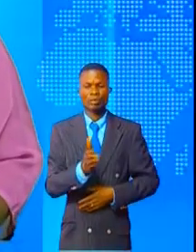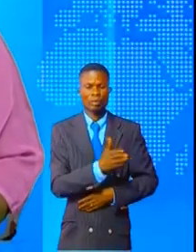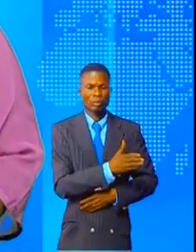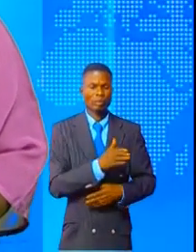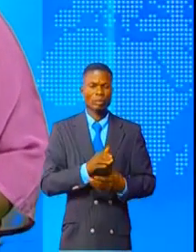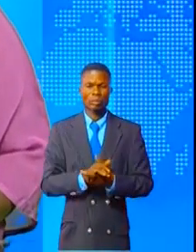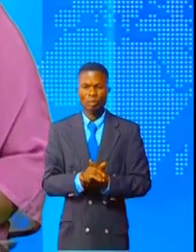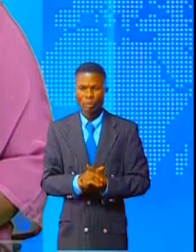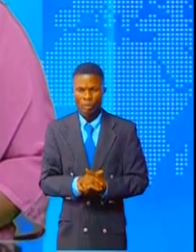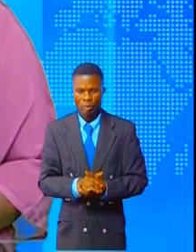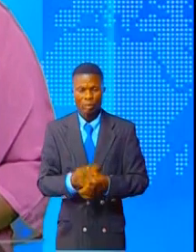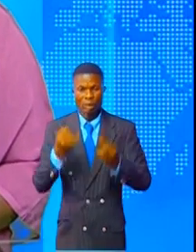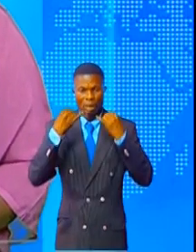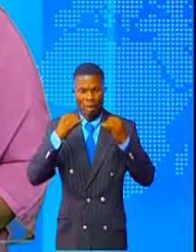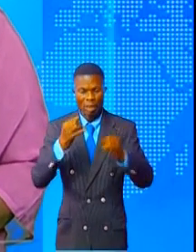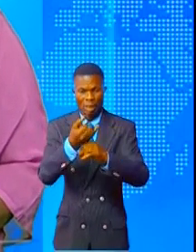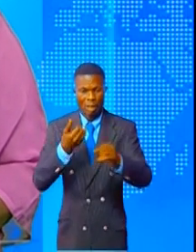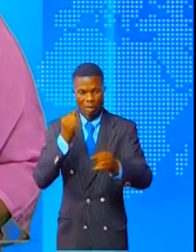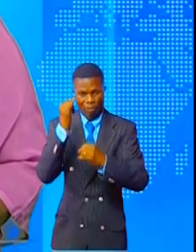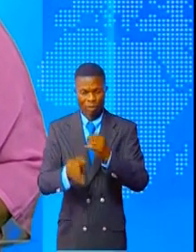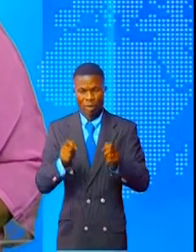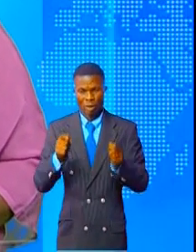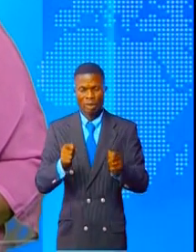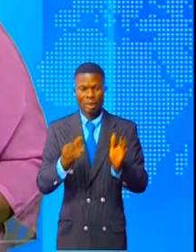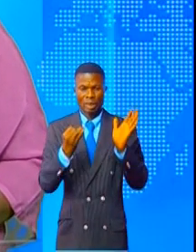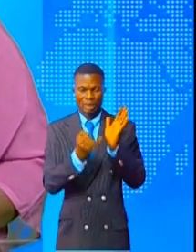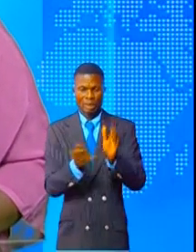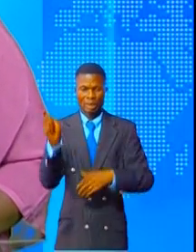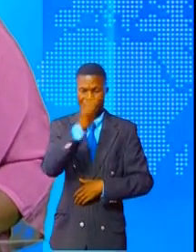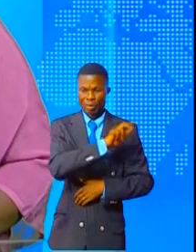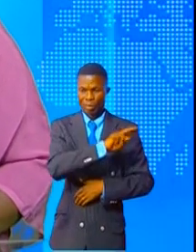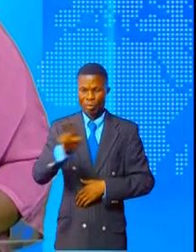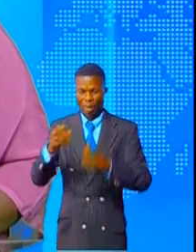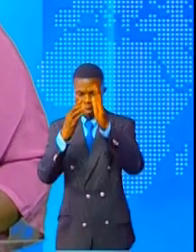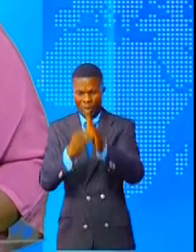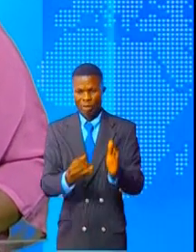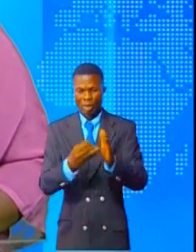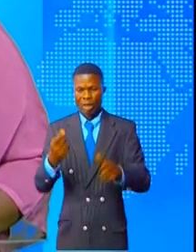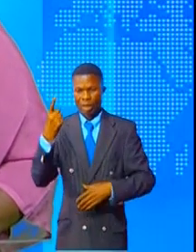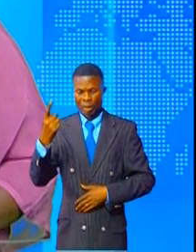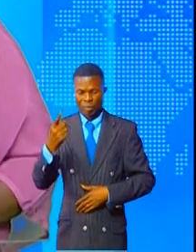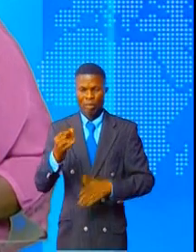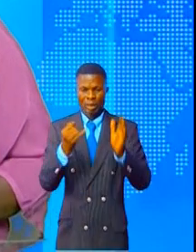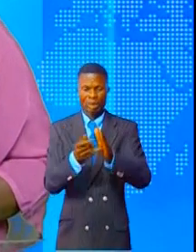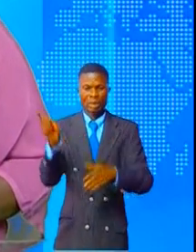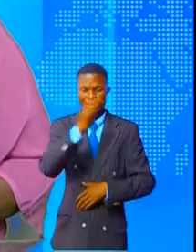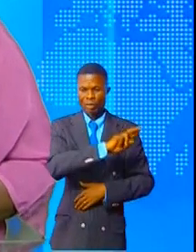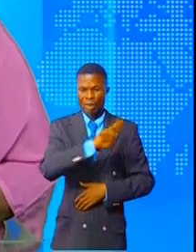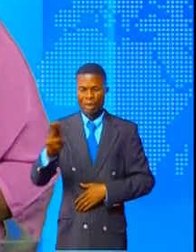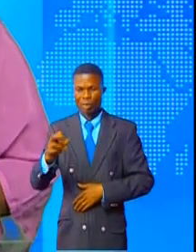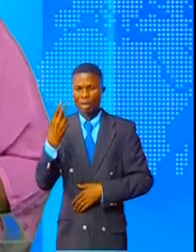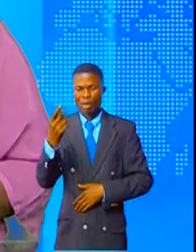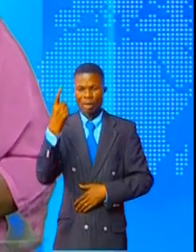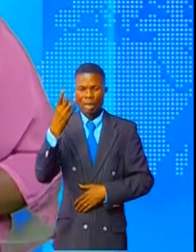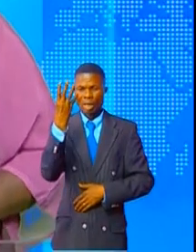et cette nouvelle avant de clôturer ces journal 6 avril 1988 ainsi la vraie 2021 il y a des c lat